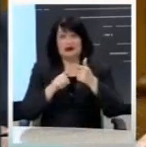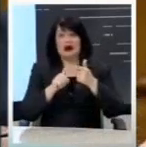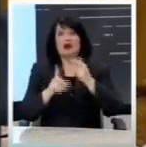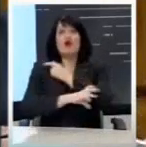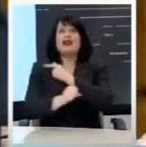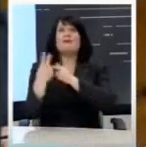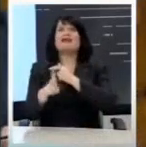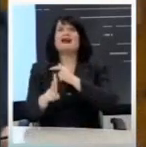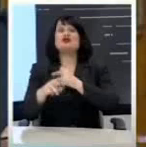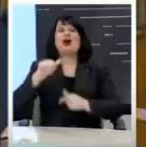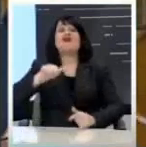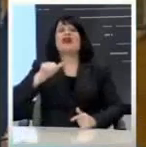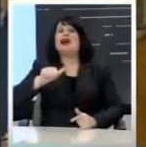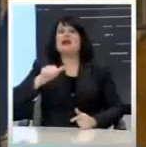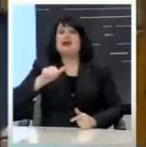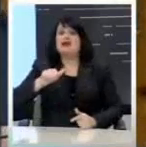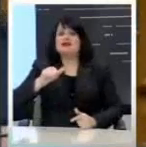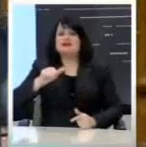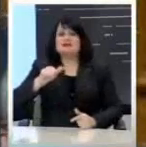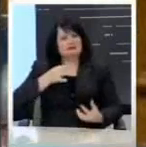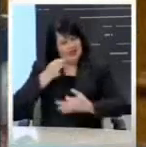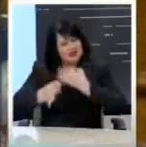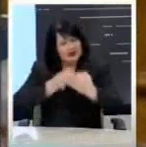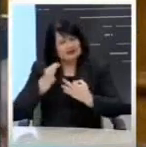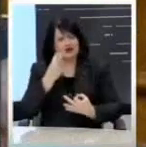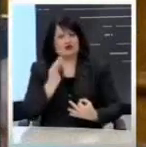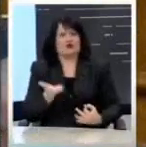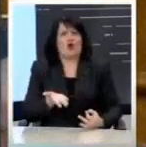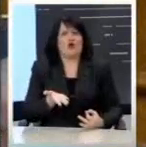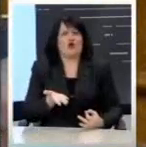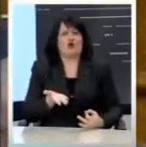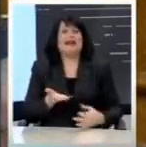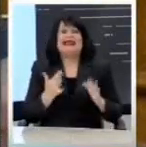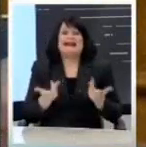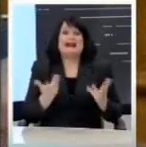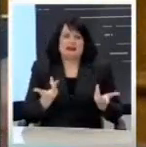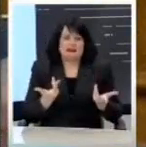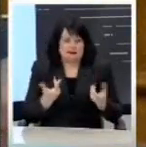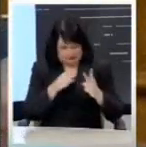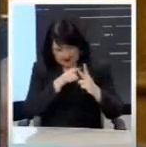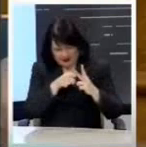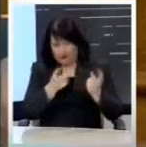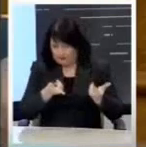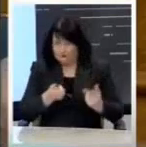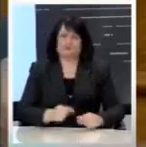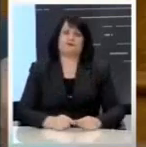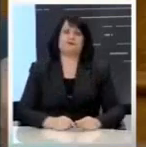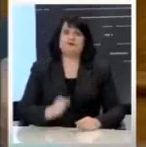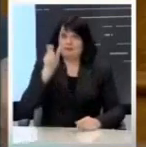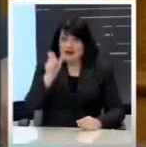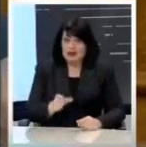σας συνεργάτη, του κ. Αυγενάκη, και θα εξηγήσω γιατί και πώς το έβαλα αυτό. Όμως